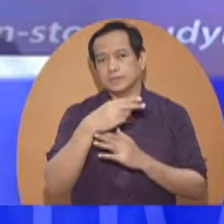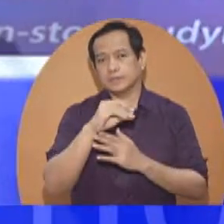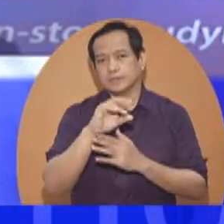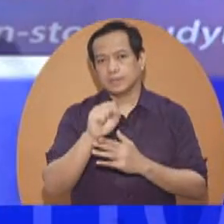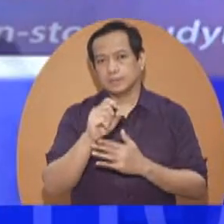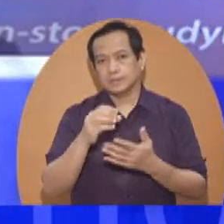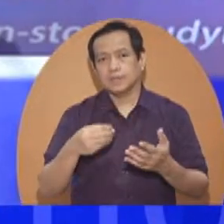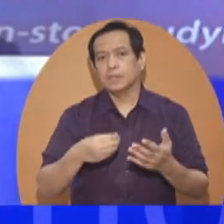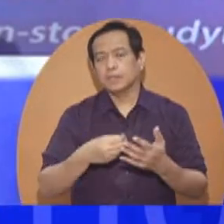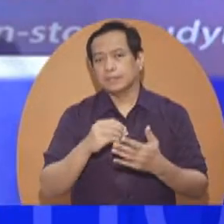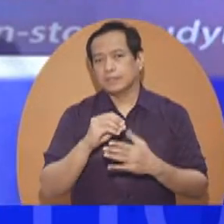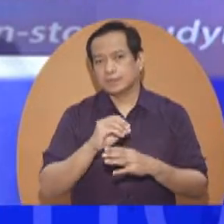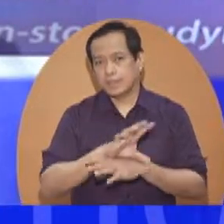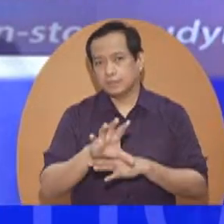Counsel